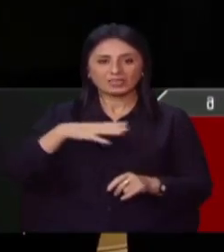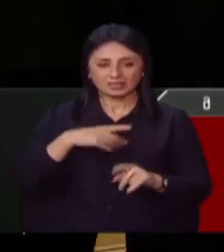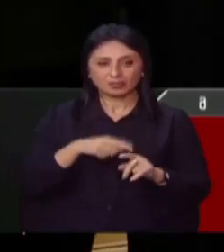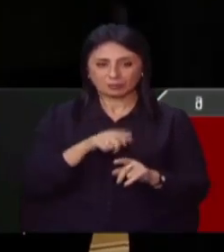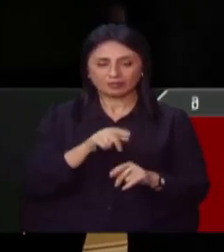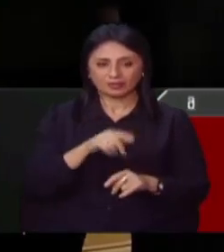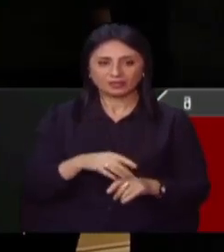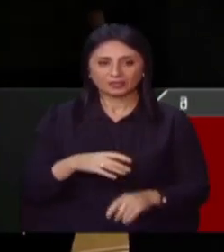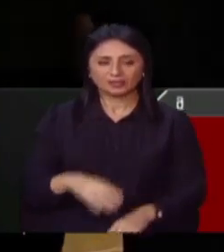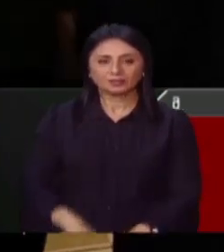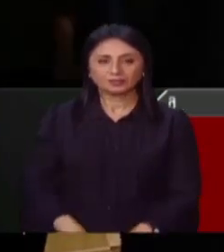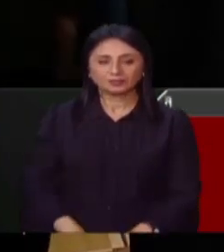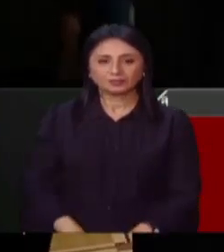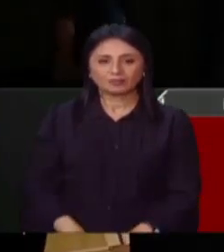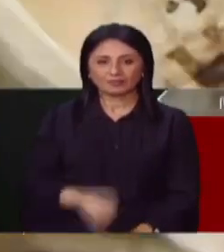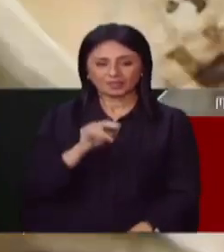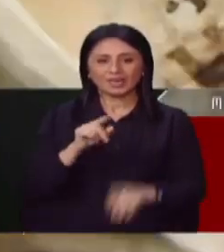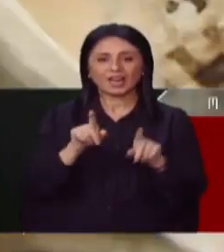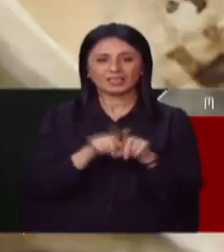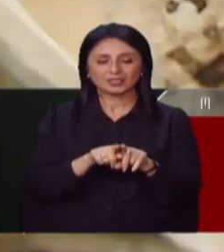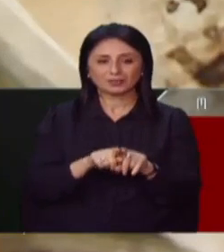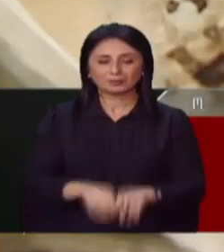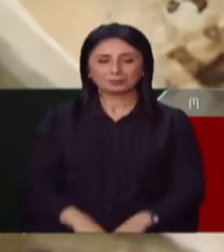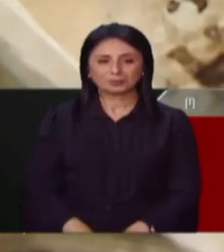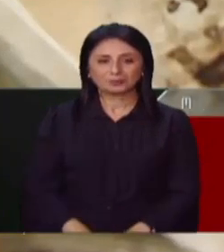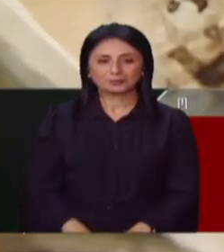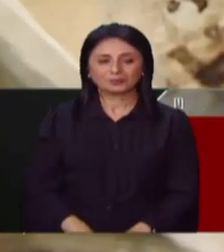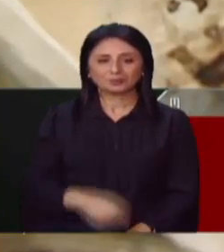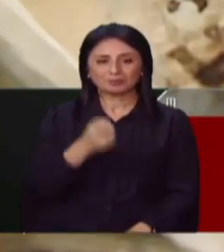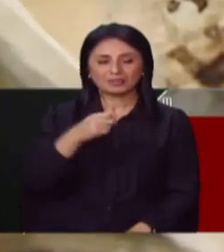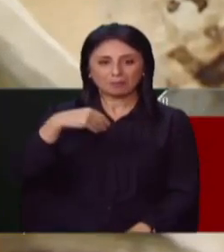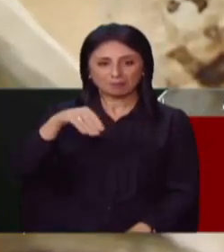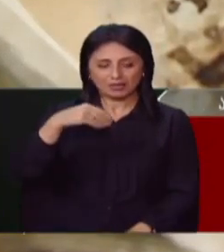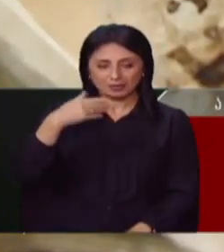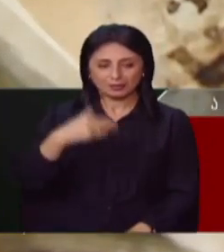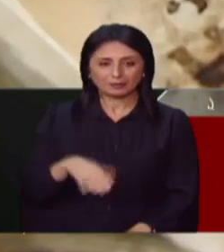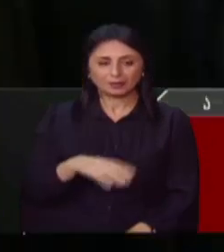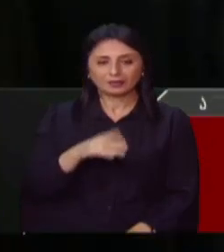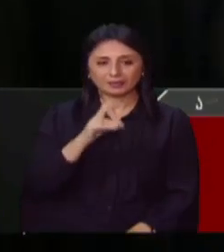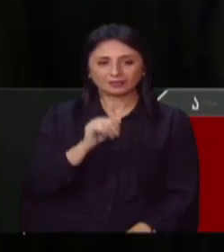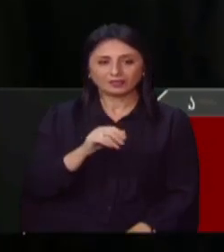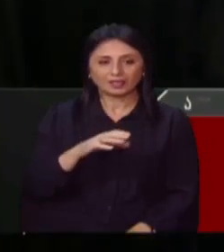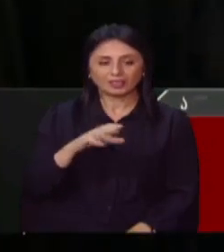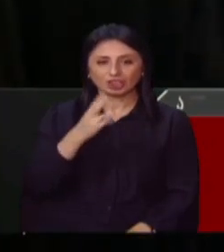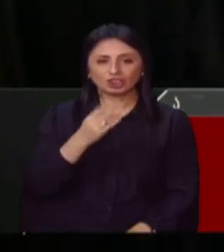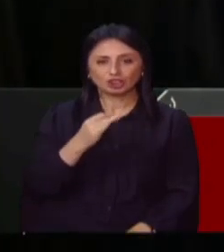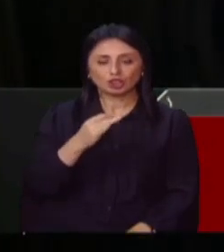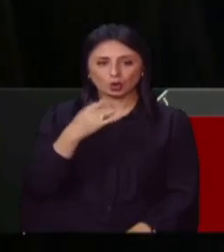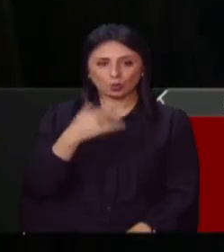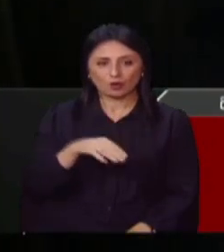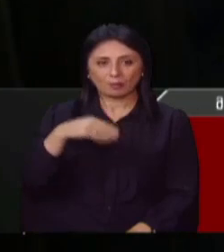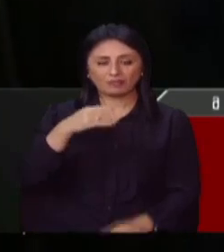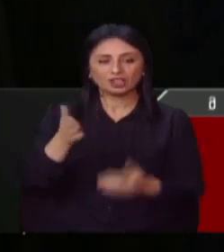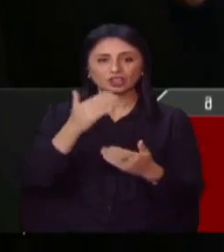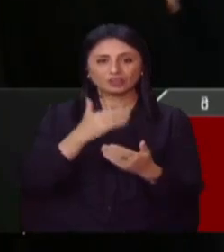და მეუფე და ასევე Sire paraclis ca daihades, da, meu peșiomat, paraclis